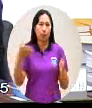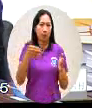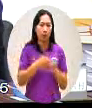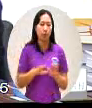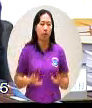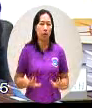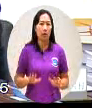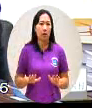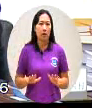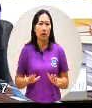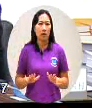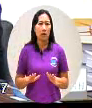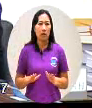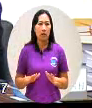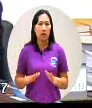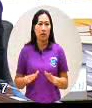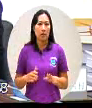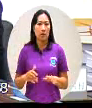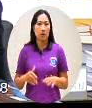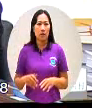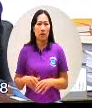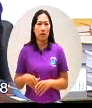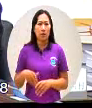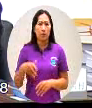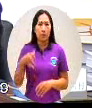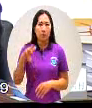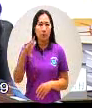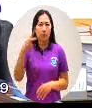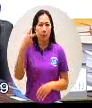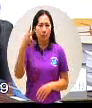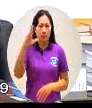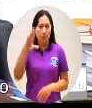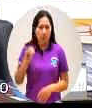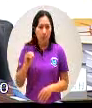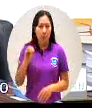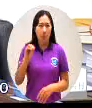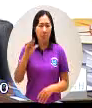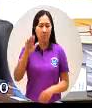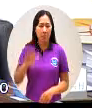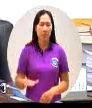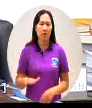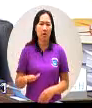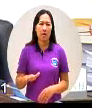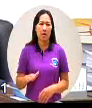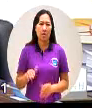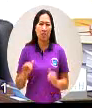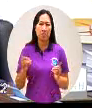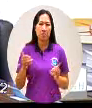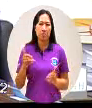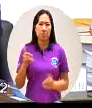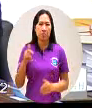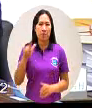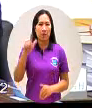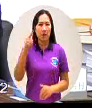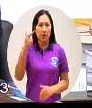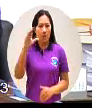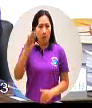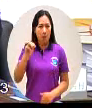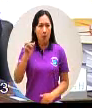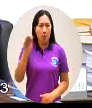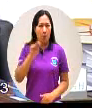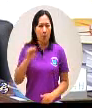破7000啊哈，7000保未掉啊，7万保未掉啊哈，差不多剩6万9哈。我想伊的原因真多